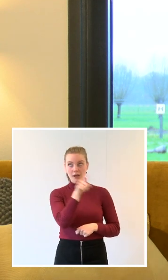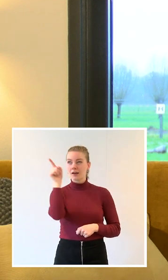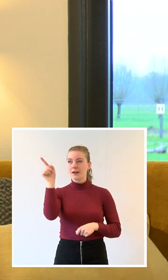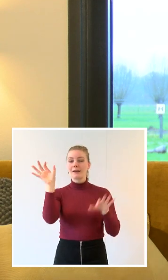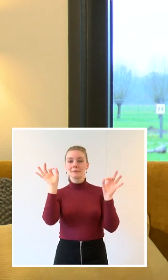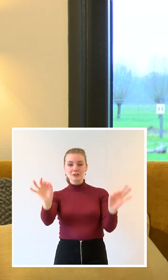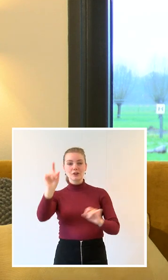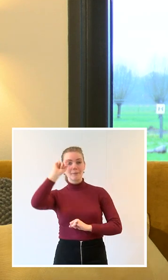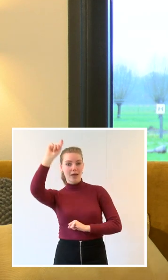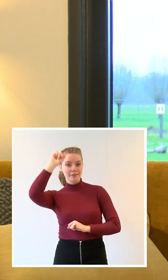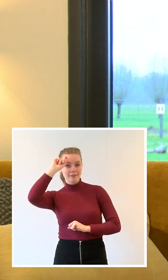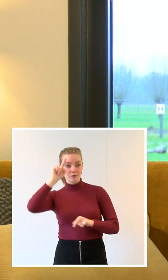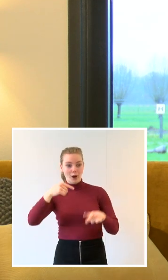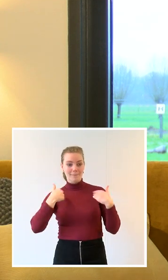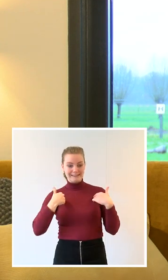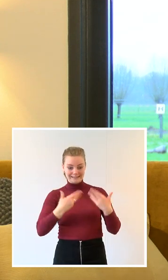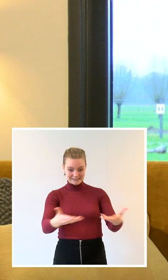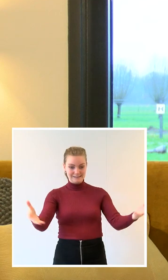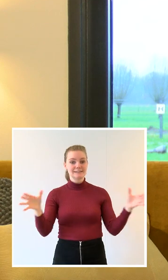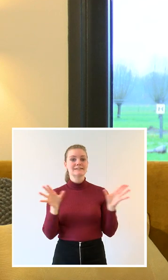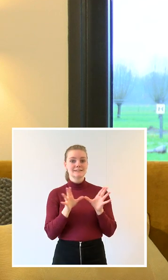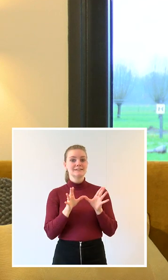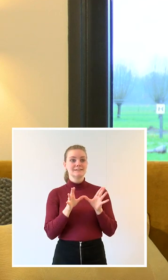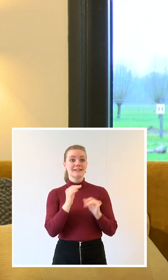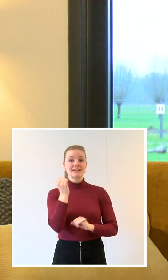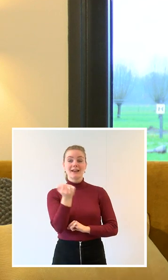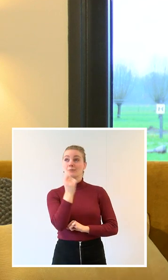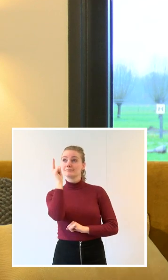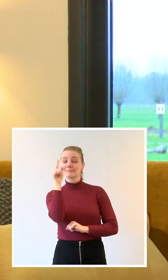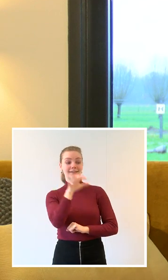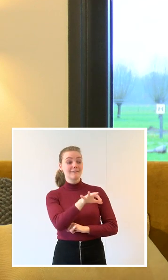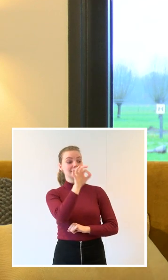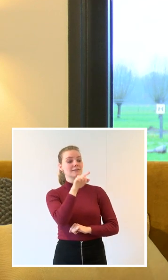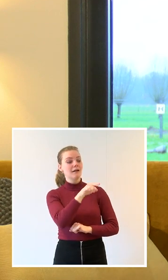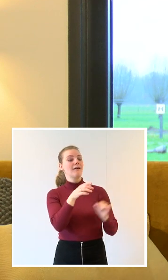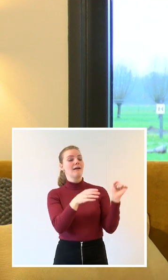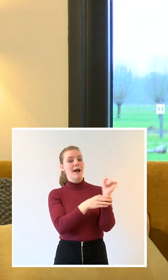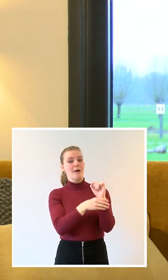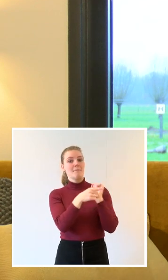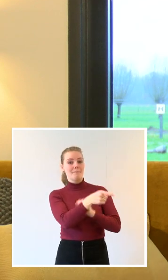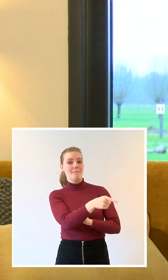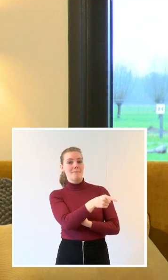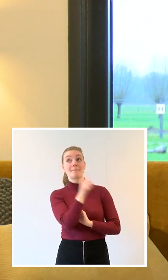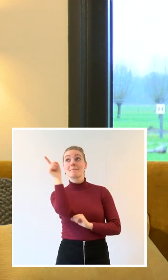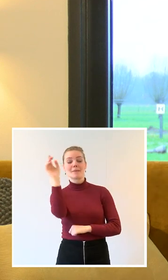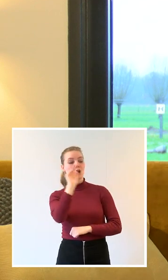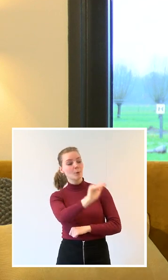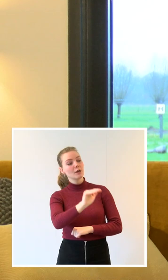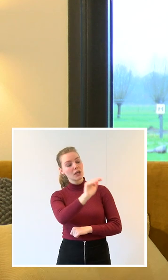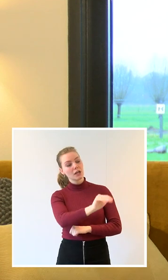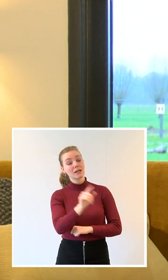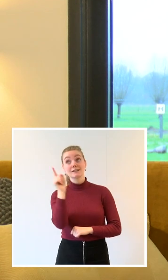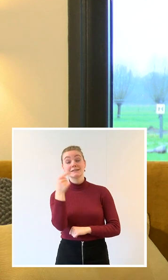mensheid en daarvoor kiest hij Abraham. En hij roept Abraham en hij zegt, verlaat je